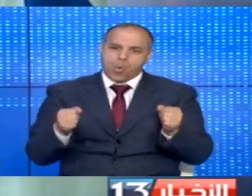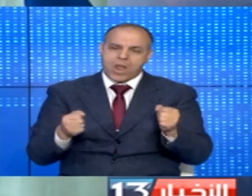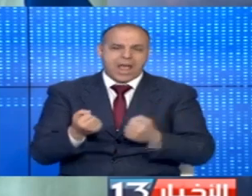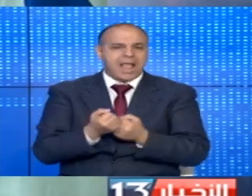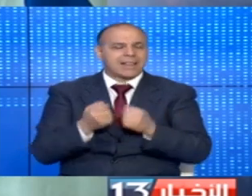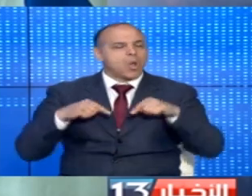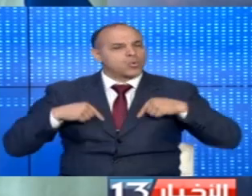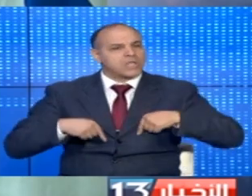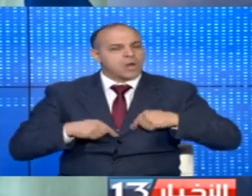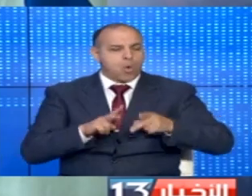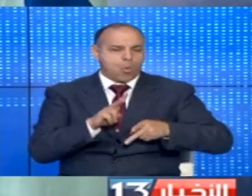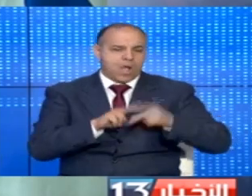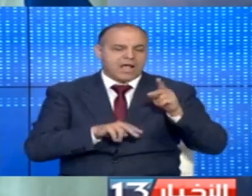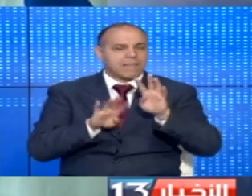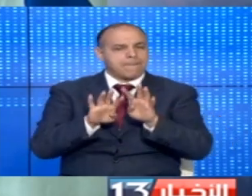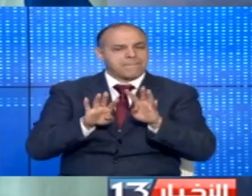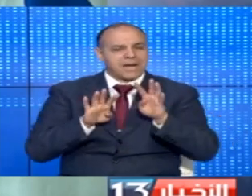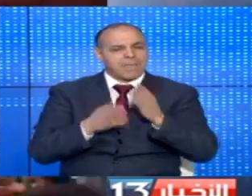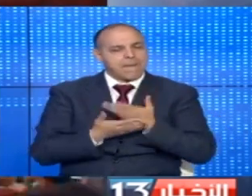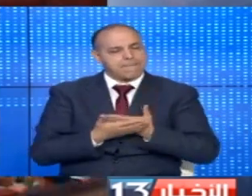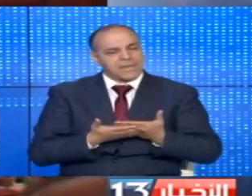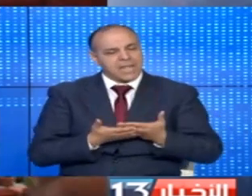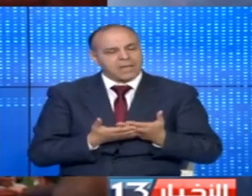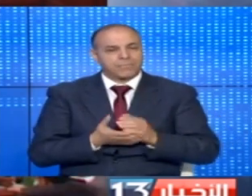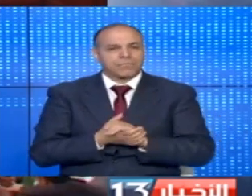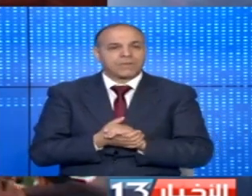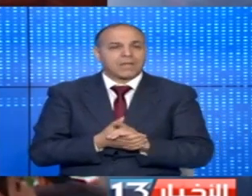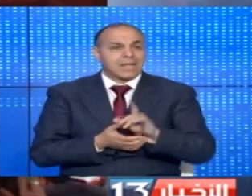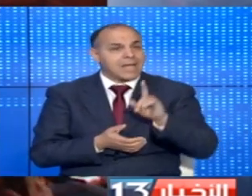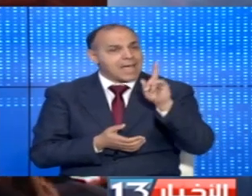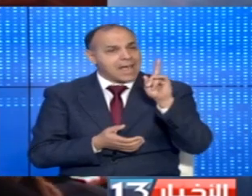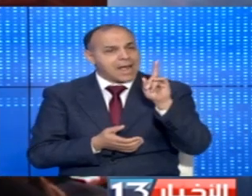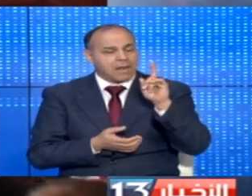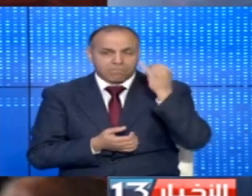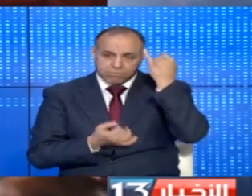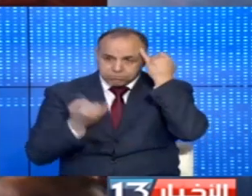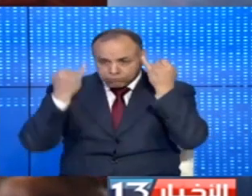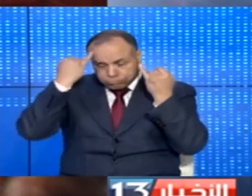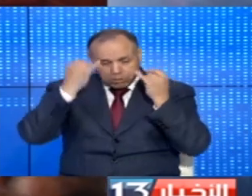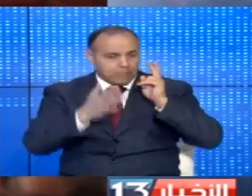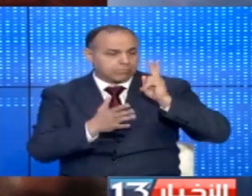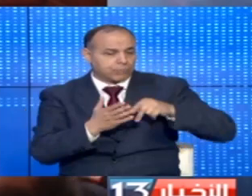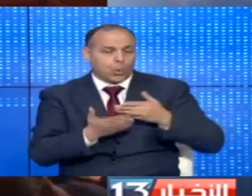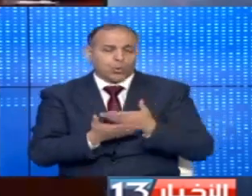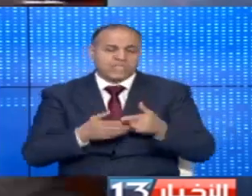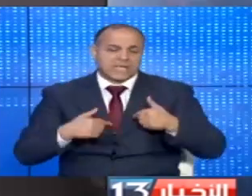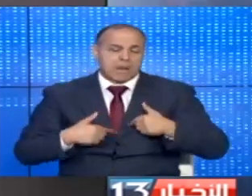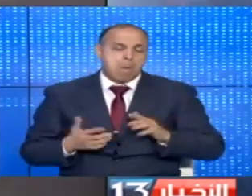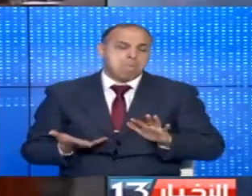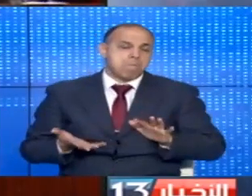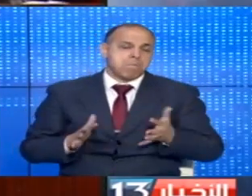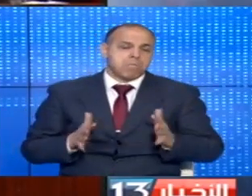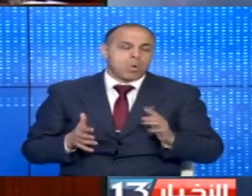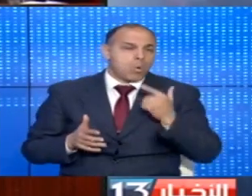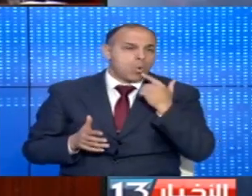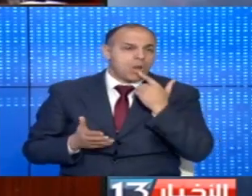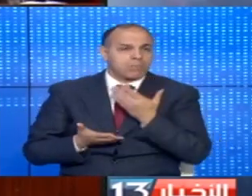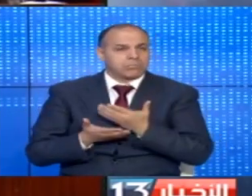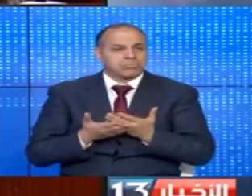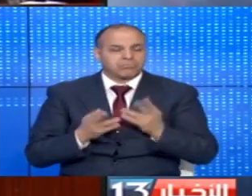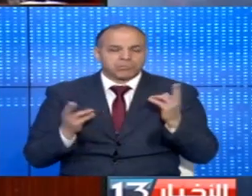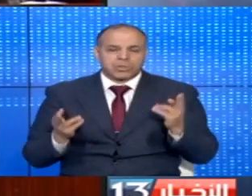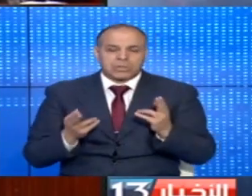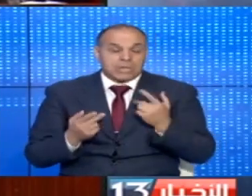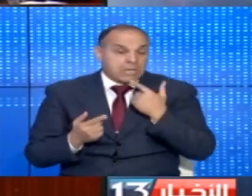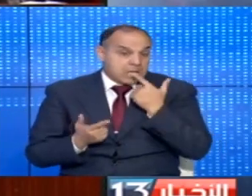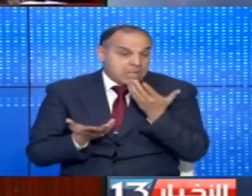باغلبيه برلمانيه مريحه غير ان الاحتمالات بالمصادقه على الحكومه المكلفه باغلبيه مريحه لا يمكن